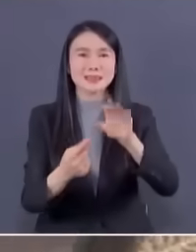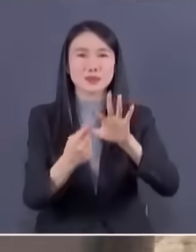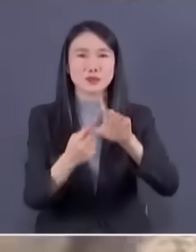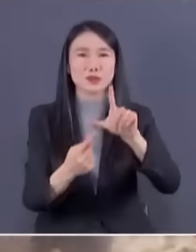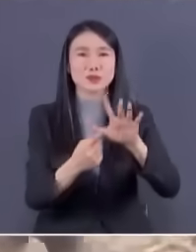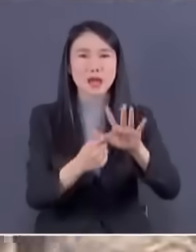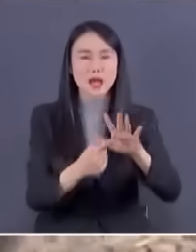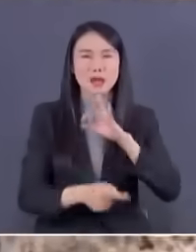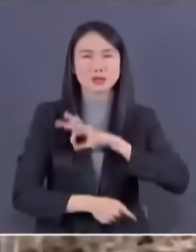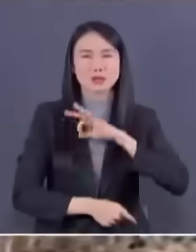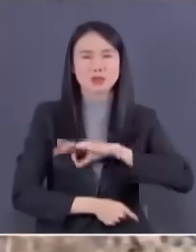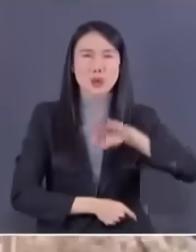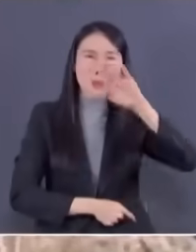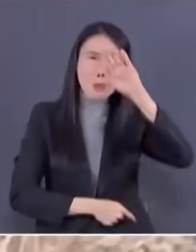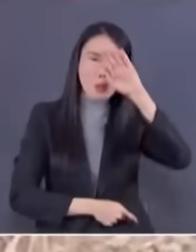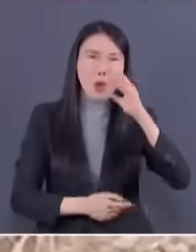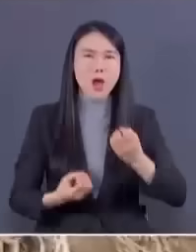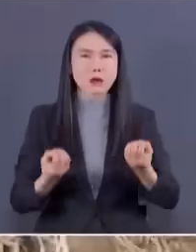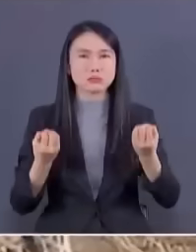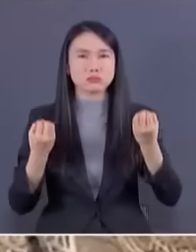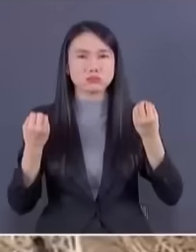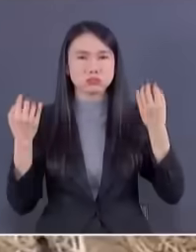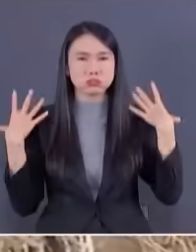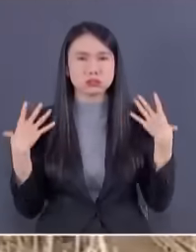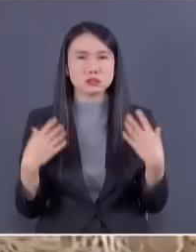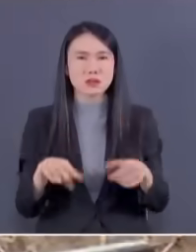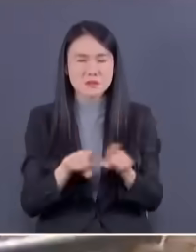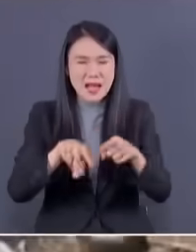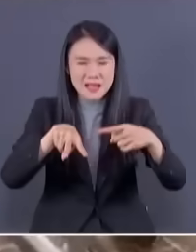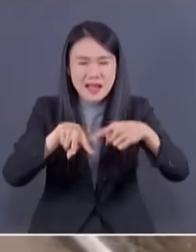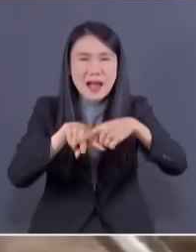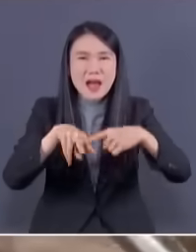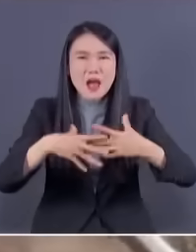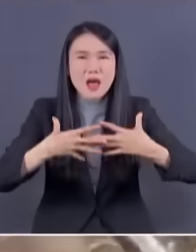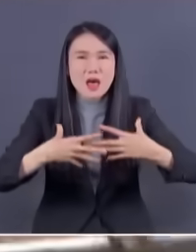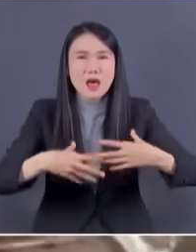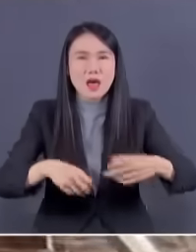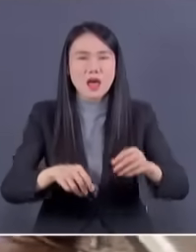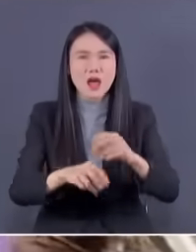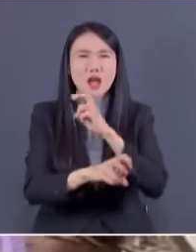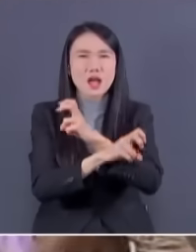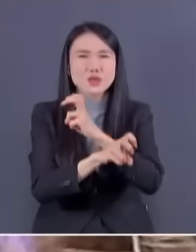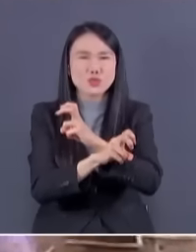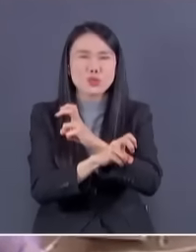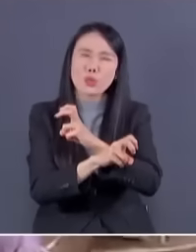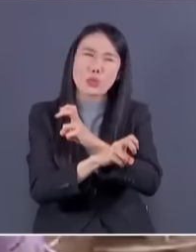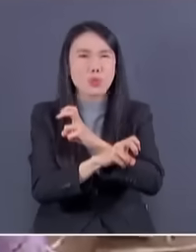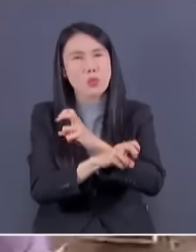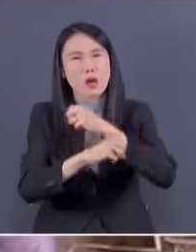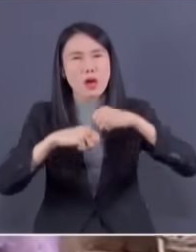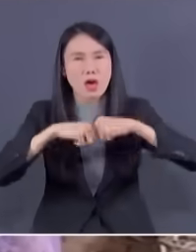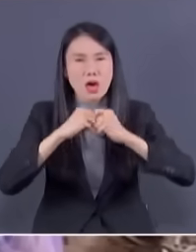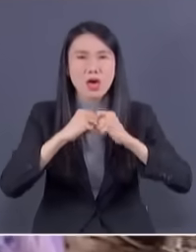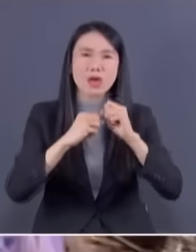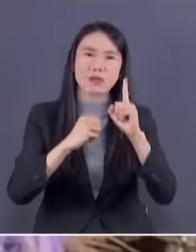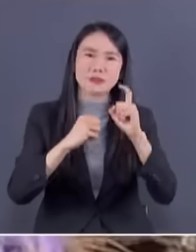เริ่มมีอาการทรุดลงหลังจากที่มีอาการป่วยคือเจ็บขาเนื่องจากว่ากระดูกในบางจนต้องมีการระดมทีมสัตวแพทย์จากห